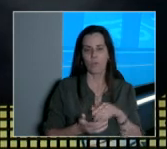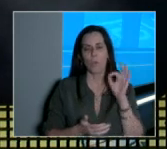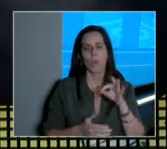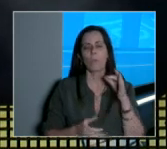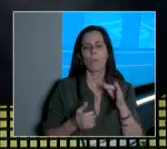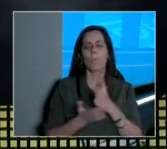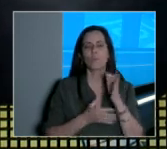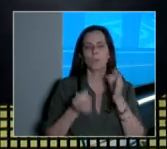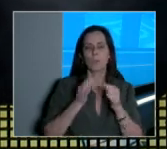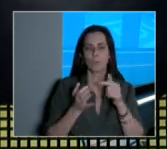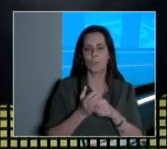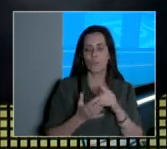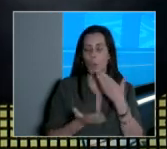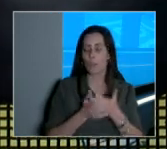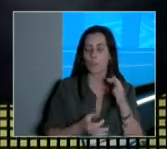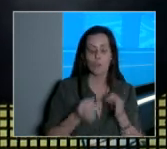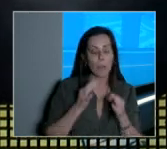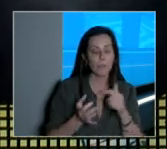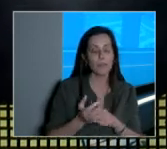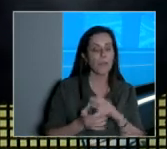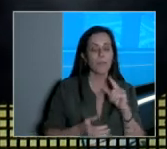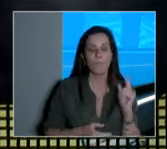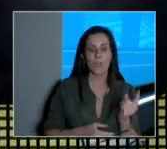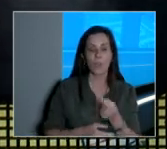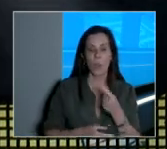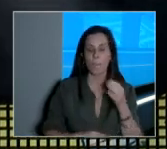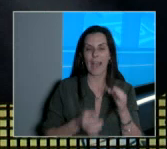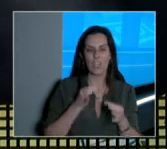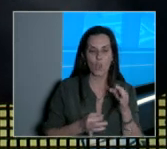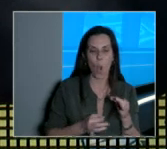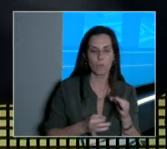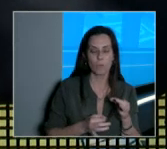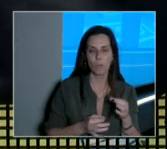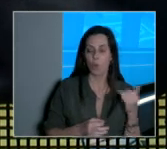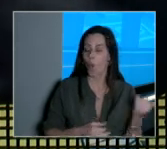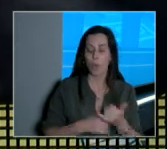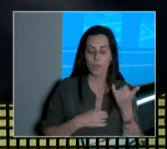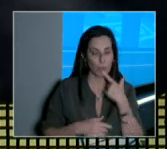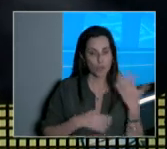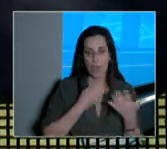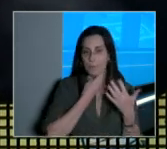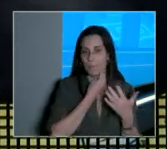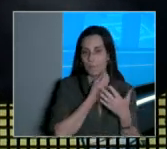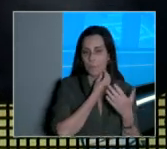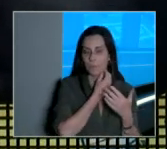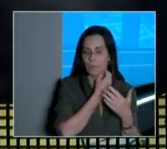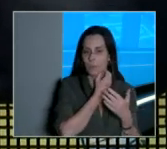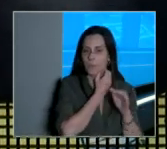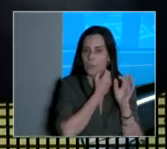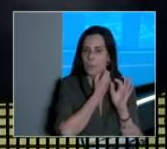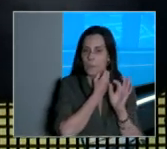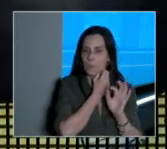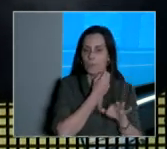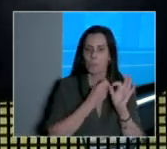בתי המשפט ושל היועץ המשפטי ושל הפרקליטות בצופן שיטתי שנים הם מקעקעים את